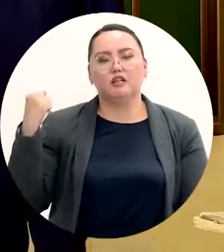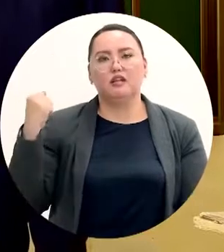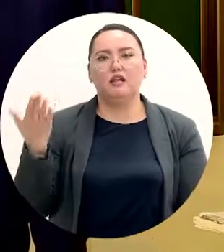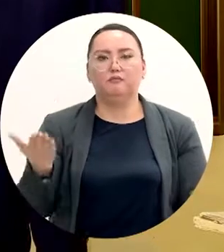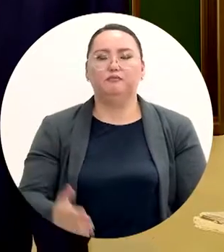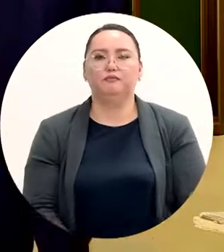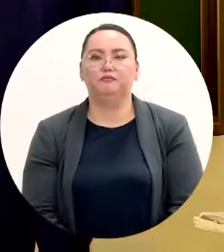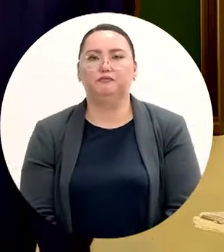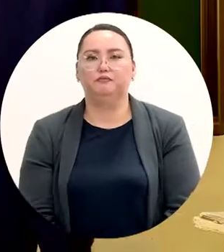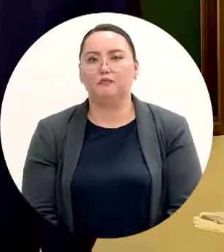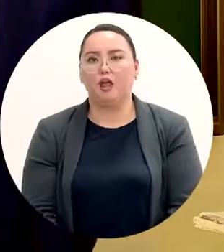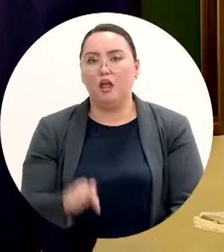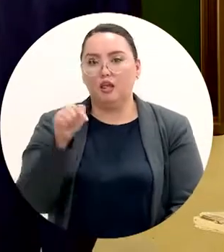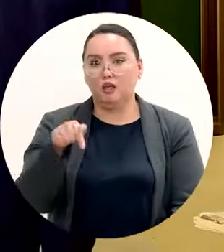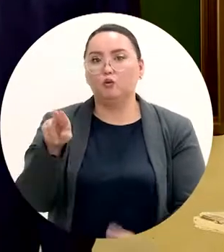боломжтой байдаг.